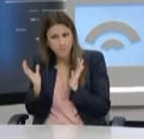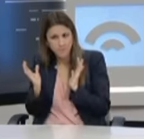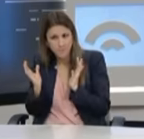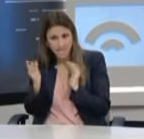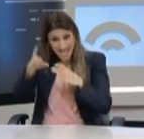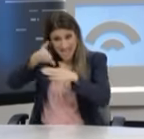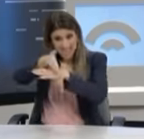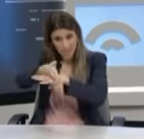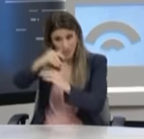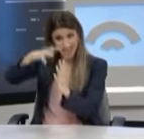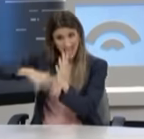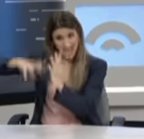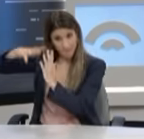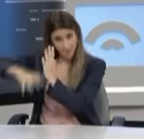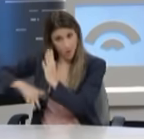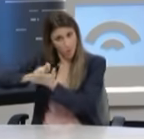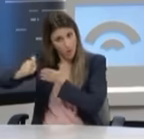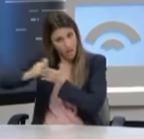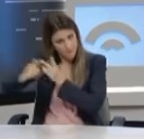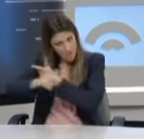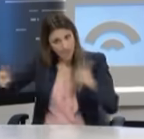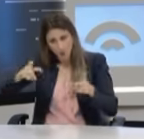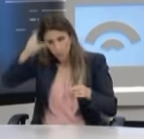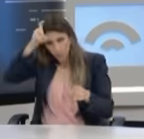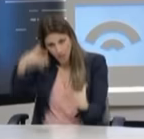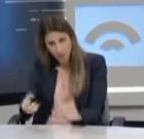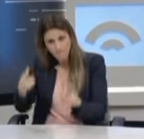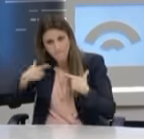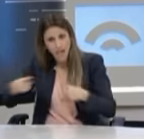προήμιο. Θα έρθω στο ζήτημα του προημίου στη συνέχεια.